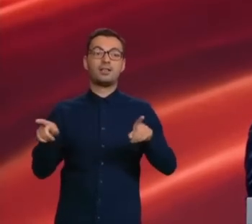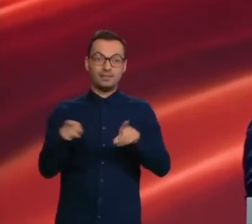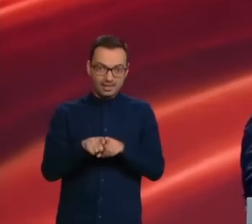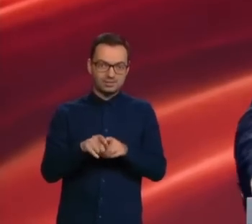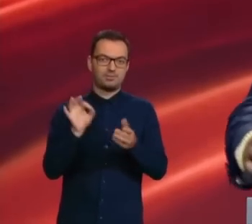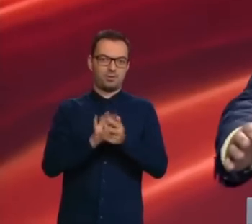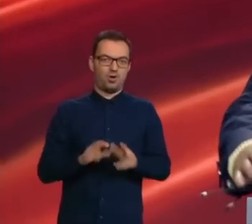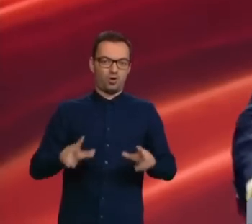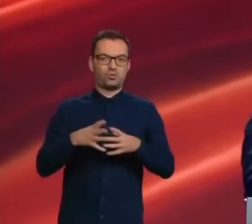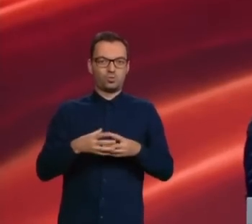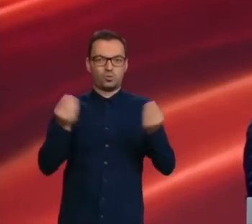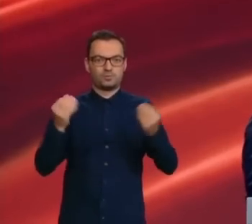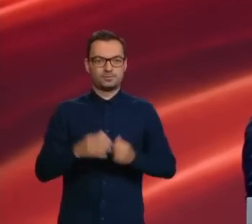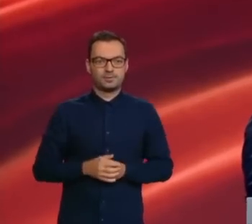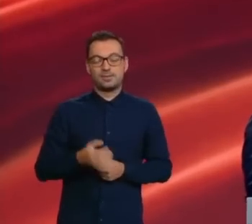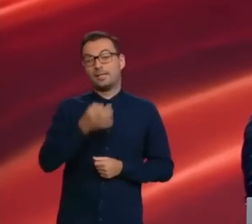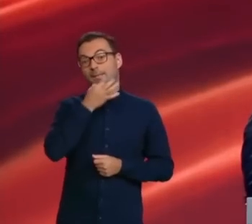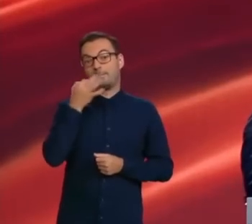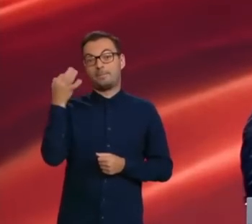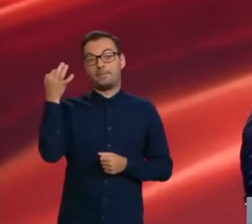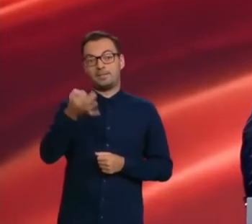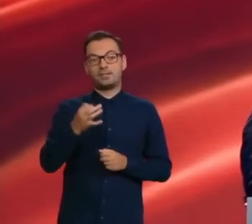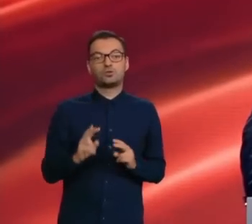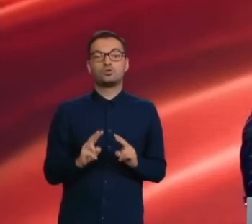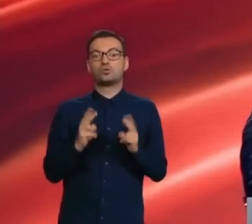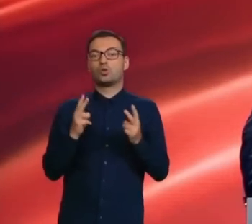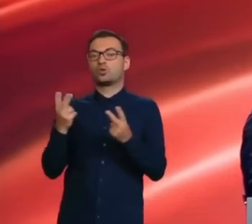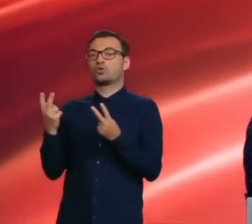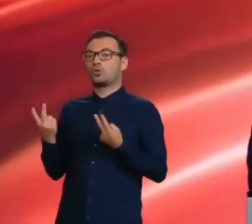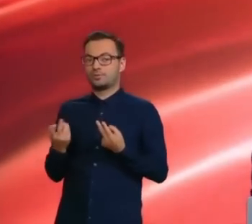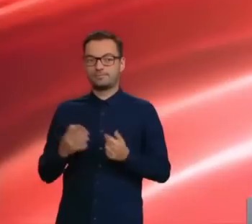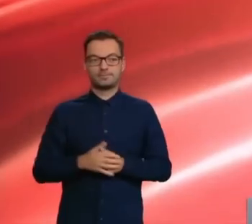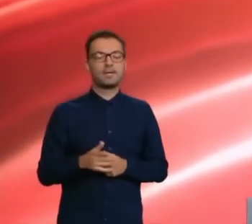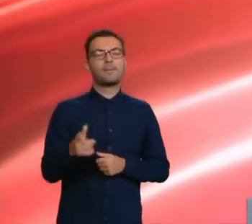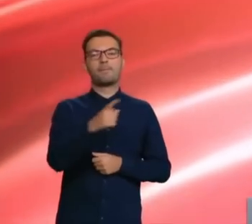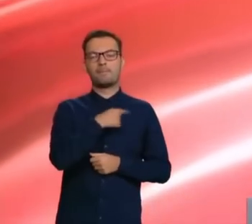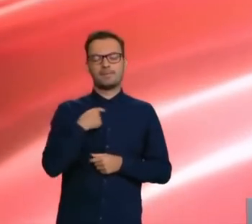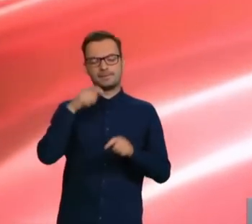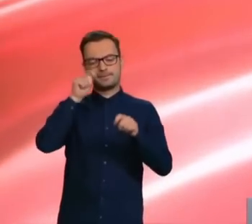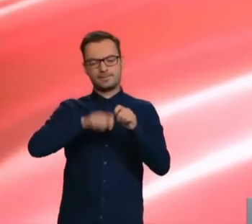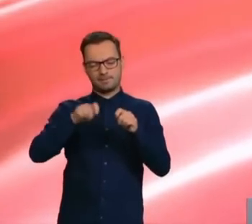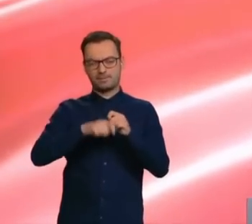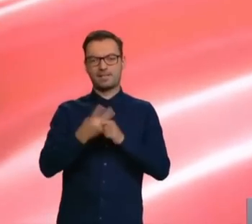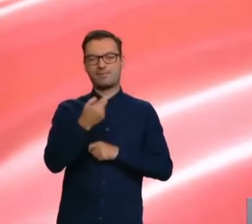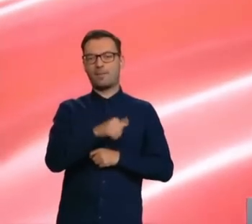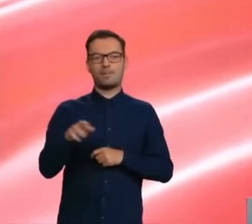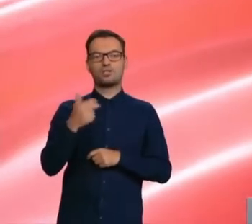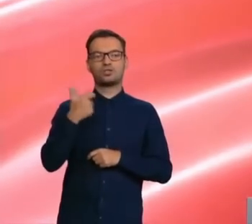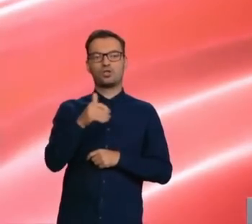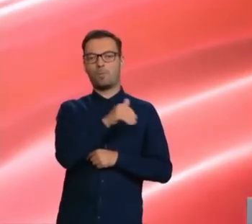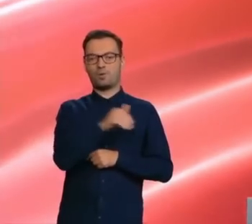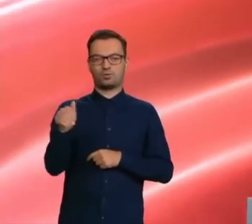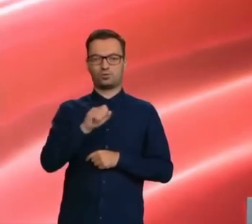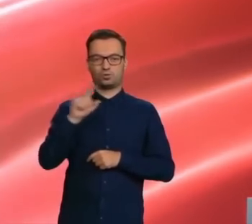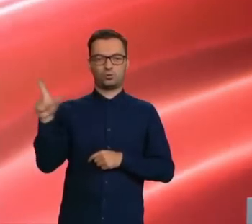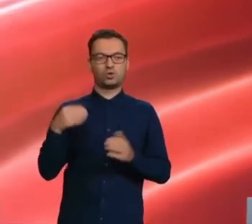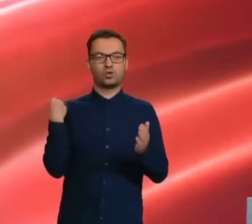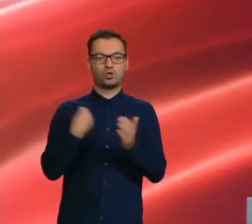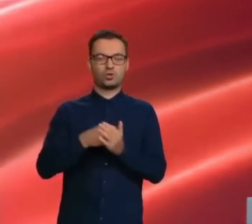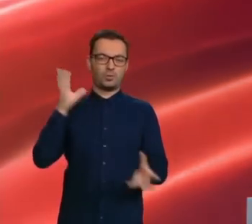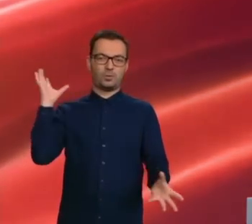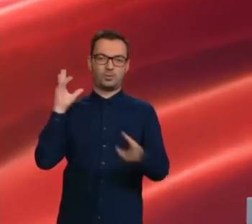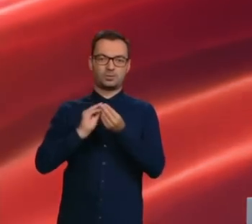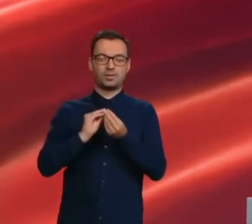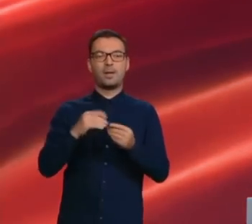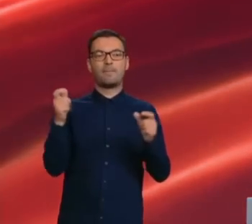rodzinom. Pytają nas, na co te, skąd te pieniądze wziąć. I my sprawdziliśmy. 2 miliardy 100 milionów złotych kosztowały wszystkie bilety dla, w